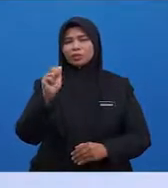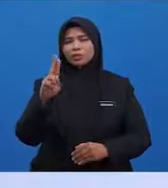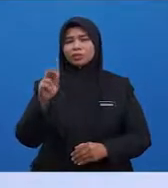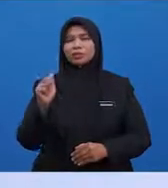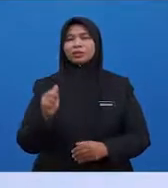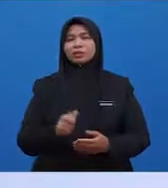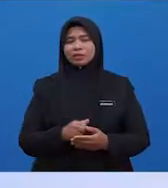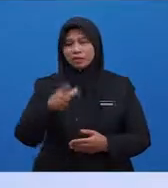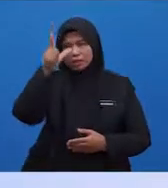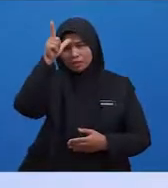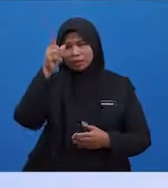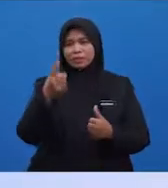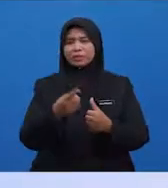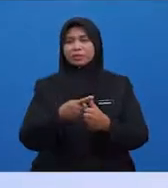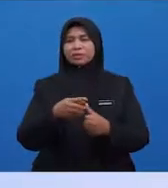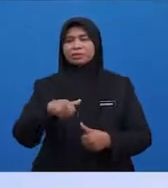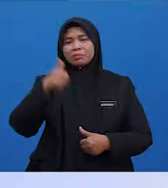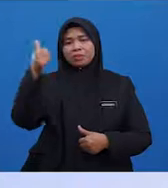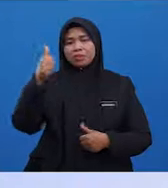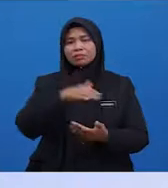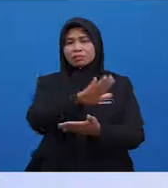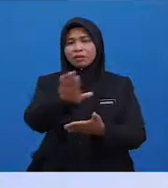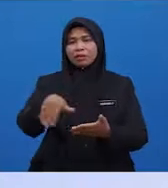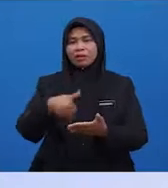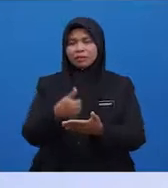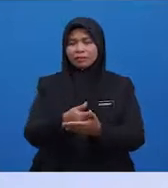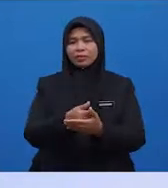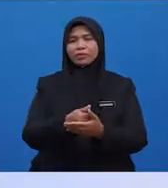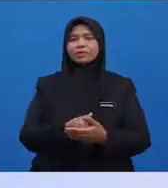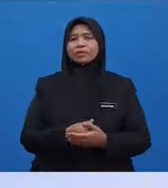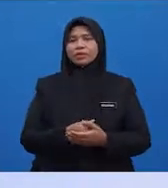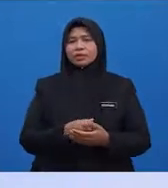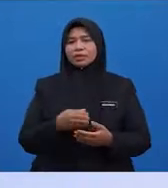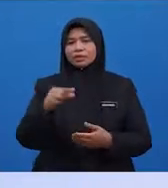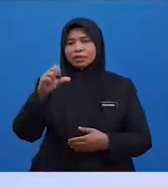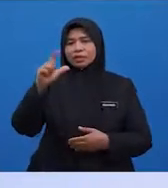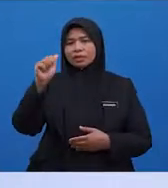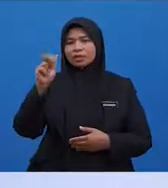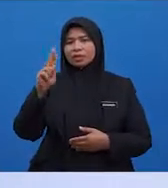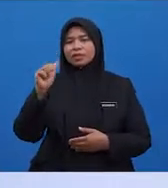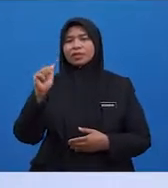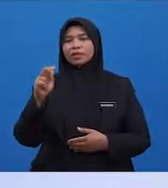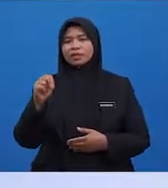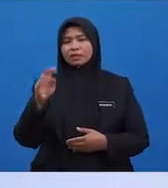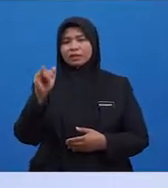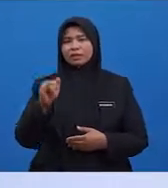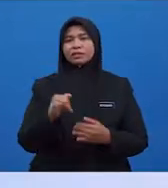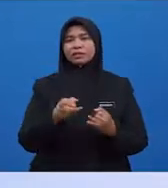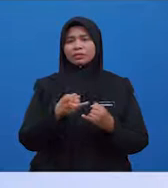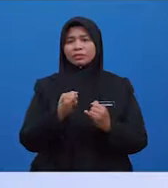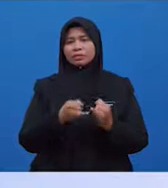pertama memenangi kesemua gelaran Siri Super dan meraih gelaran berprestij